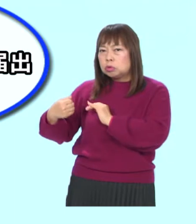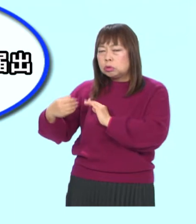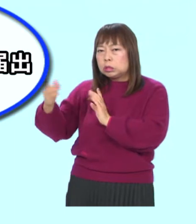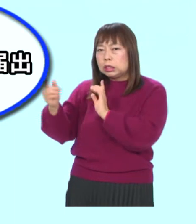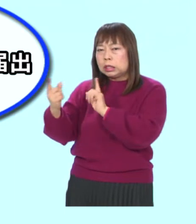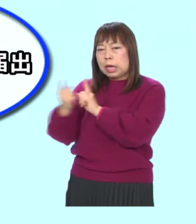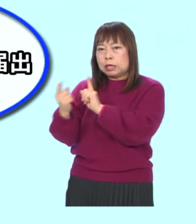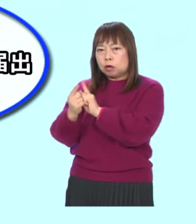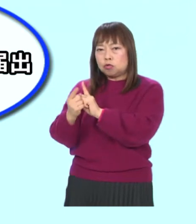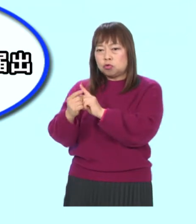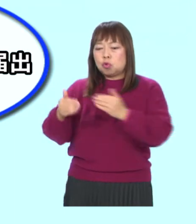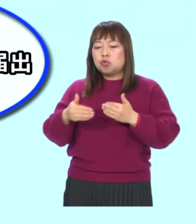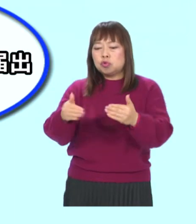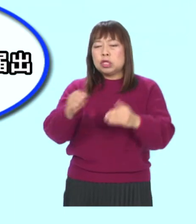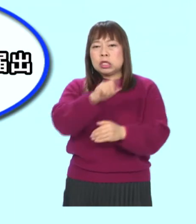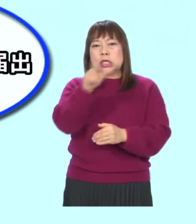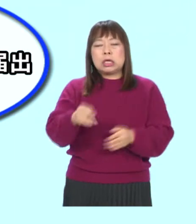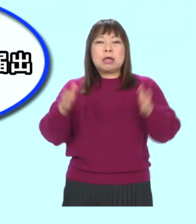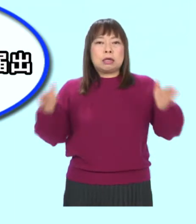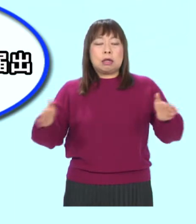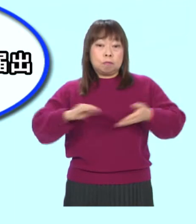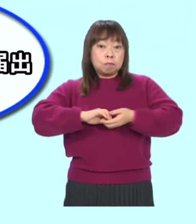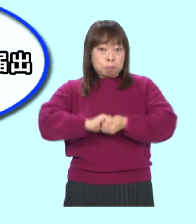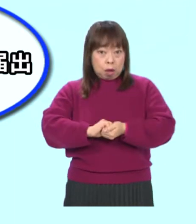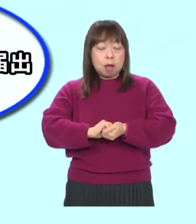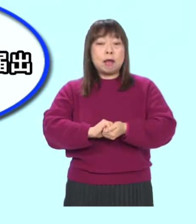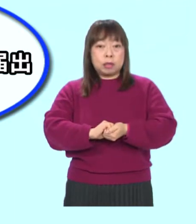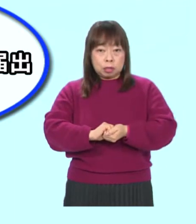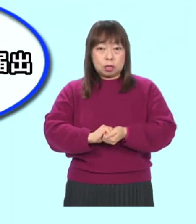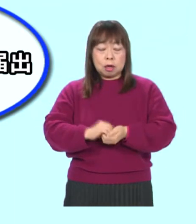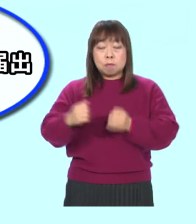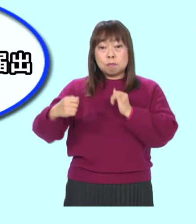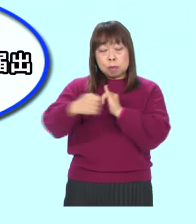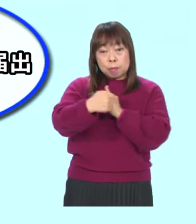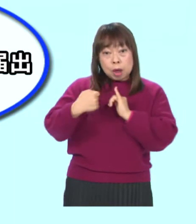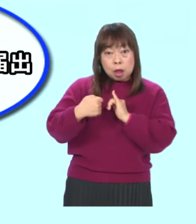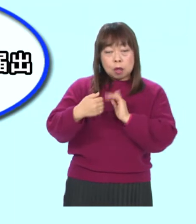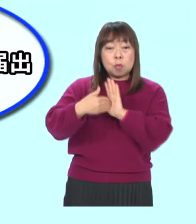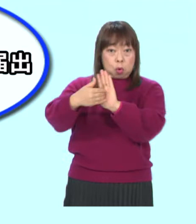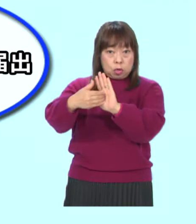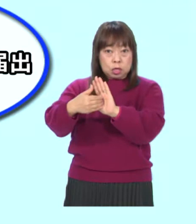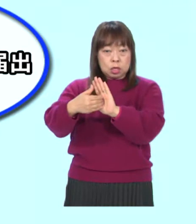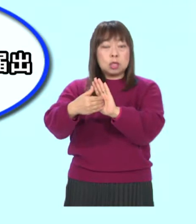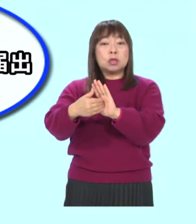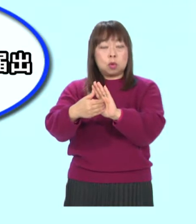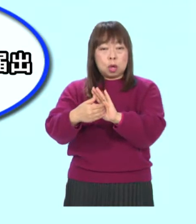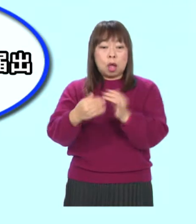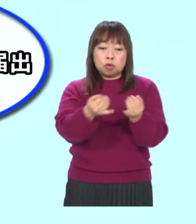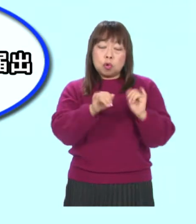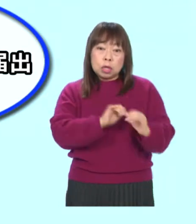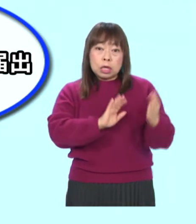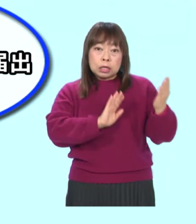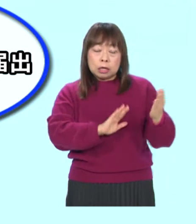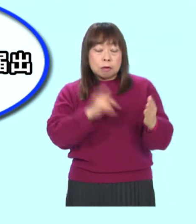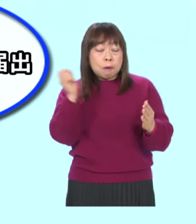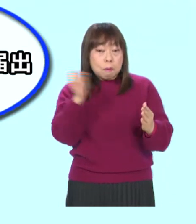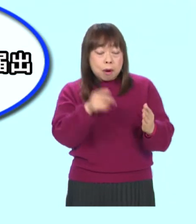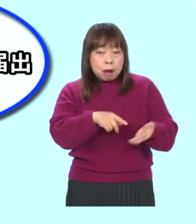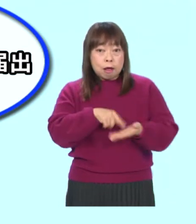間と定め、被害の未然防止や女性に対する暴力被害の早期届け